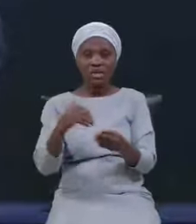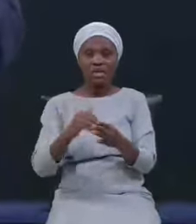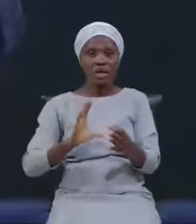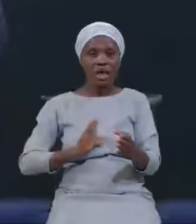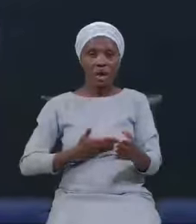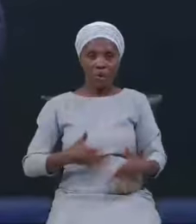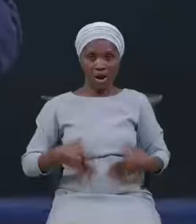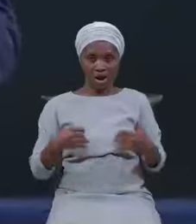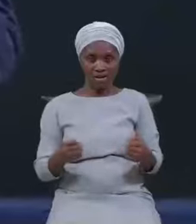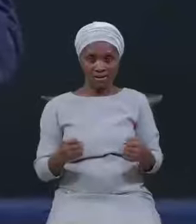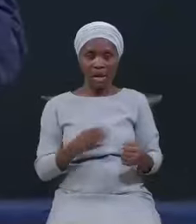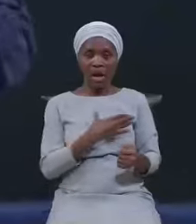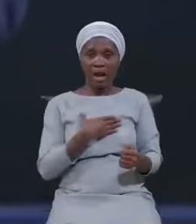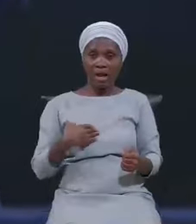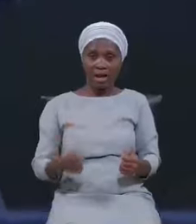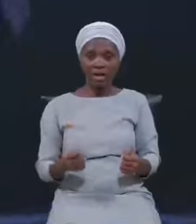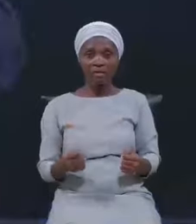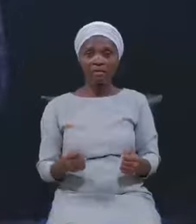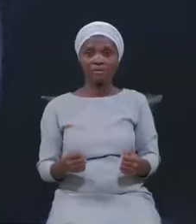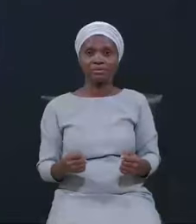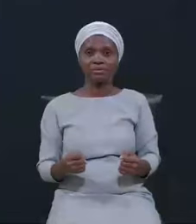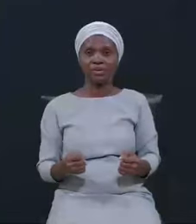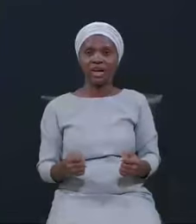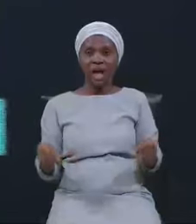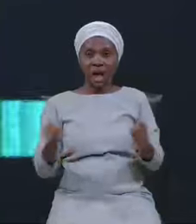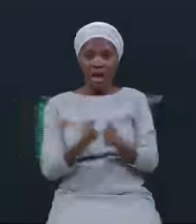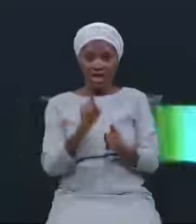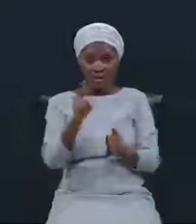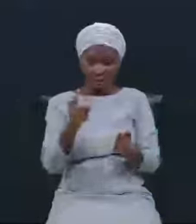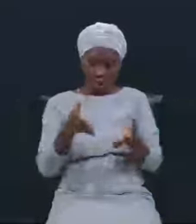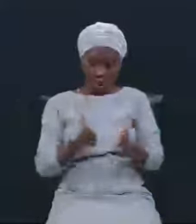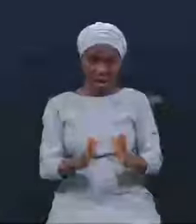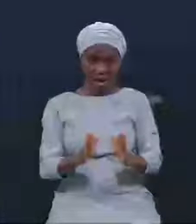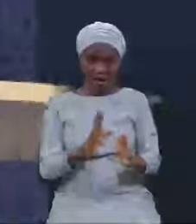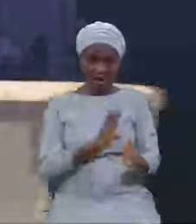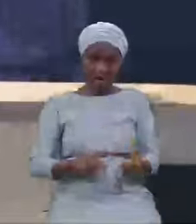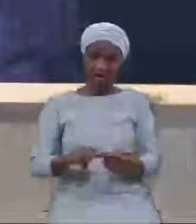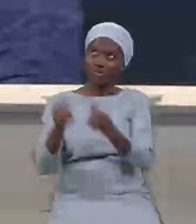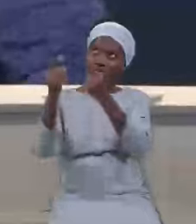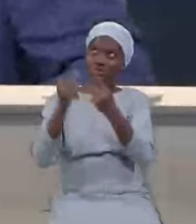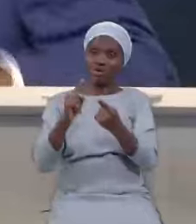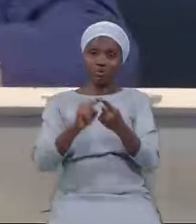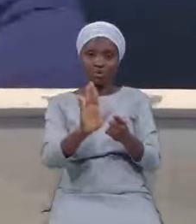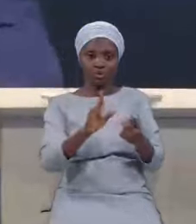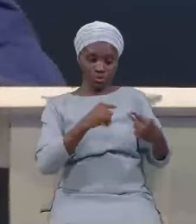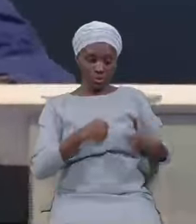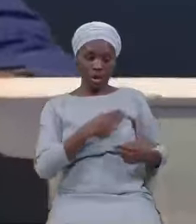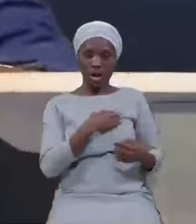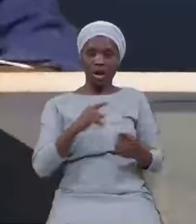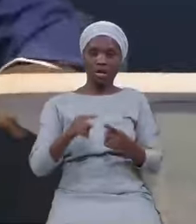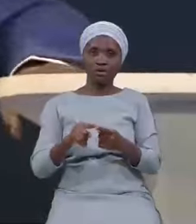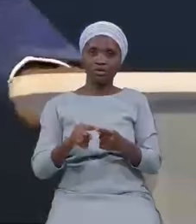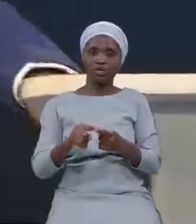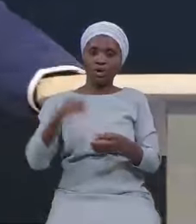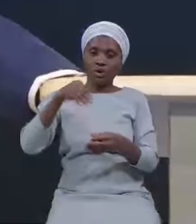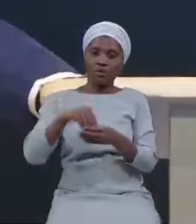Et c'est quand vous permettez à Christ de venir dans votre cœur et de plonger sa main de purification dans votre cœur, dans